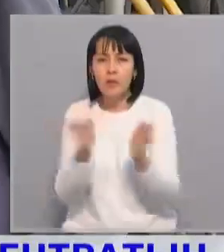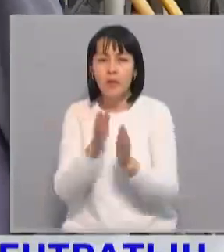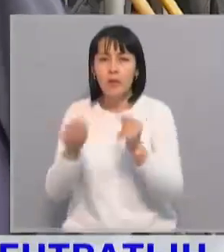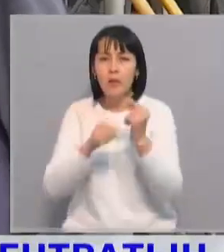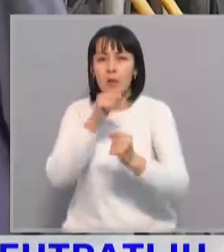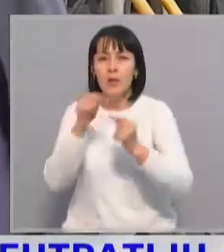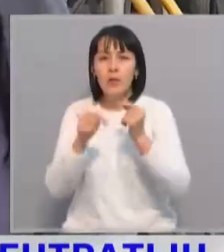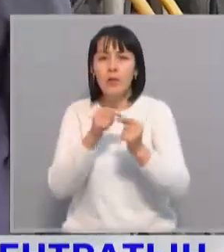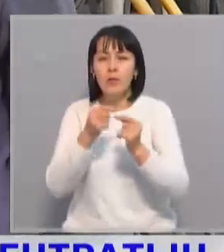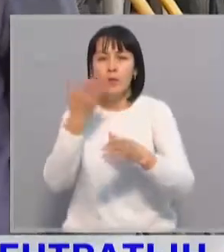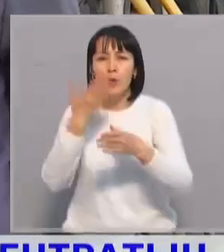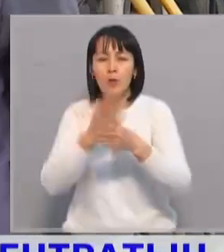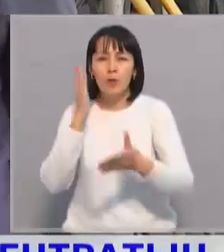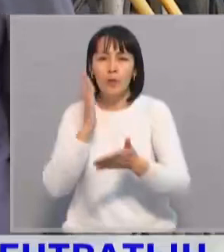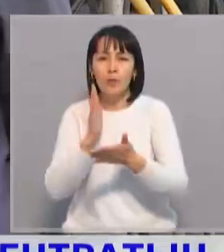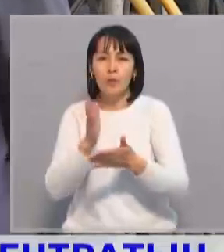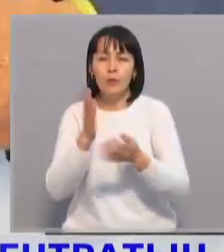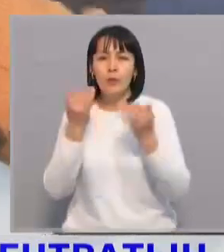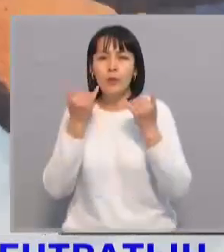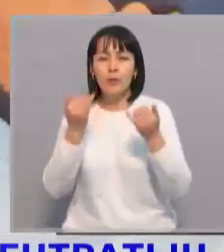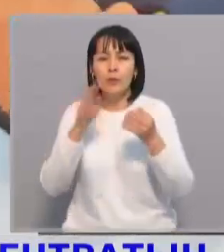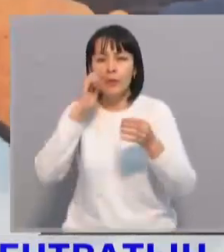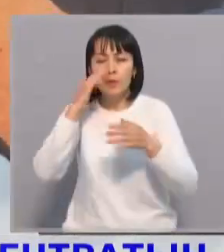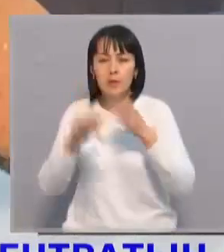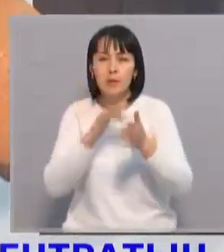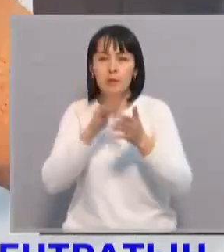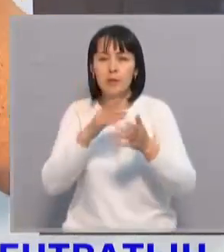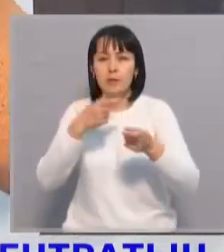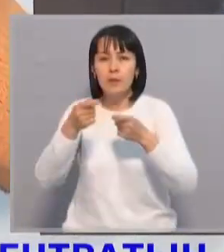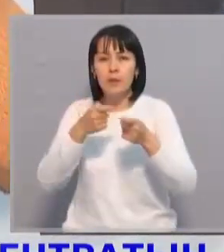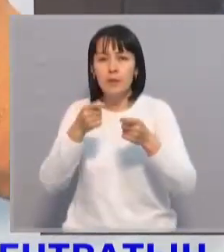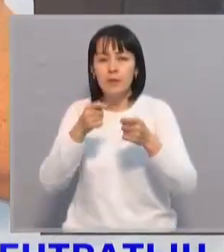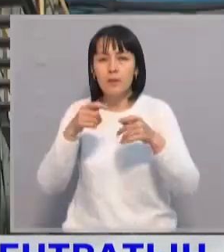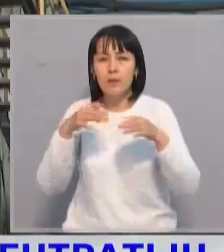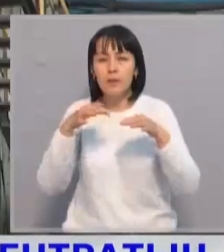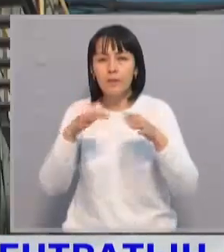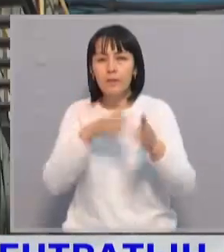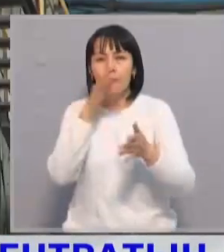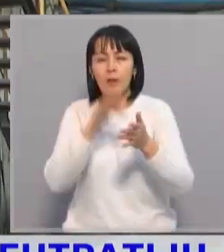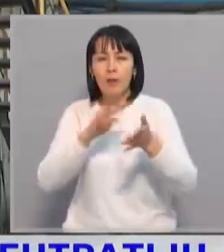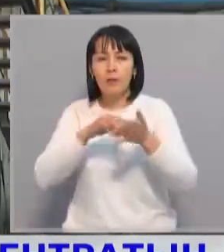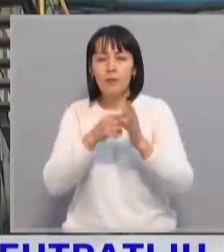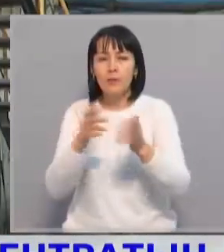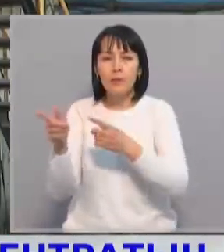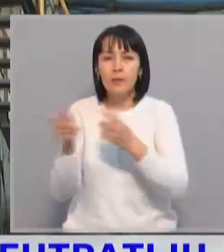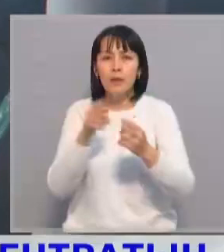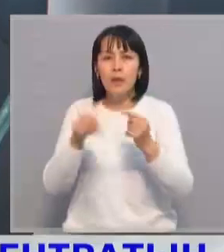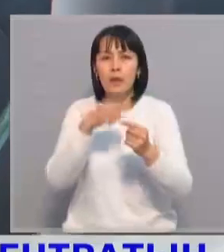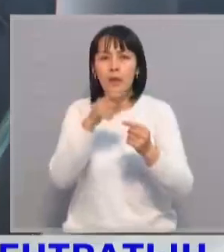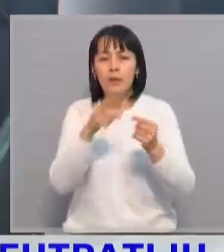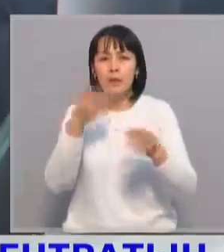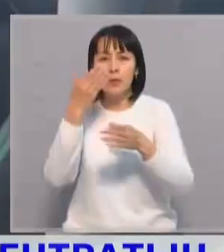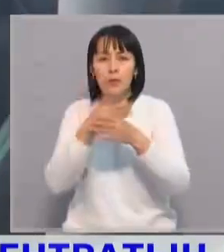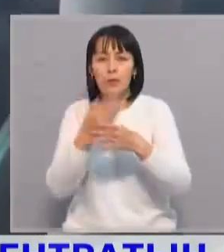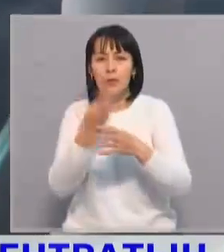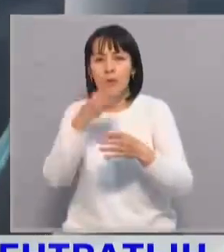орта кәсіпкерлікке қолдау көрсетіледі. Бұл ретте Шымкент қаласы әкімдігінің іскер қала жобасы дайын тұр. Кәсіпкерлерге көмек